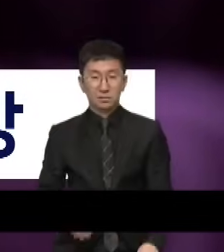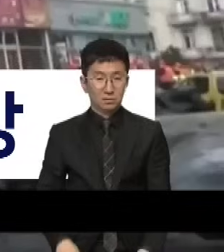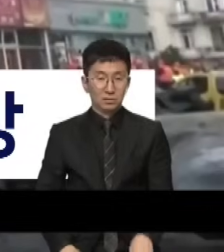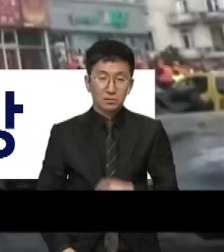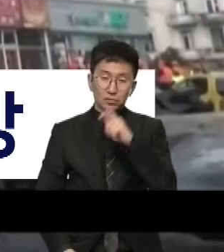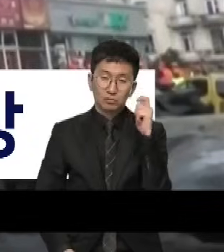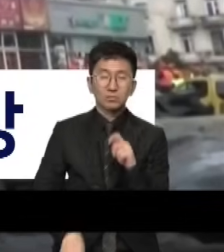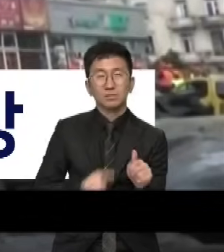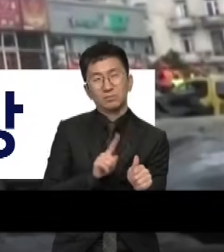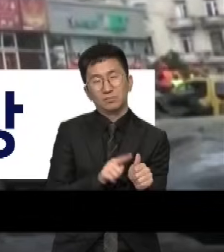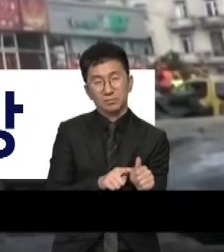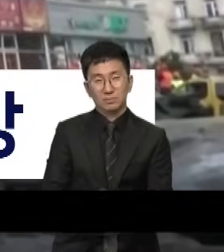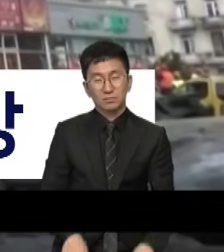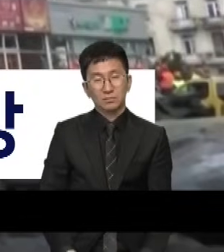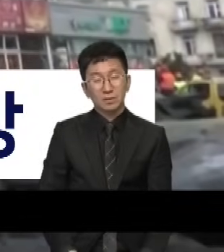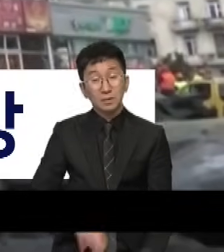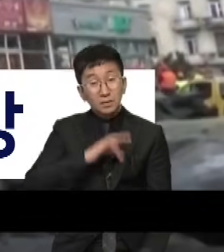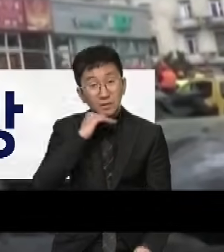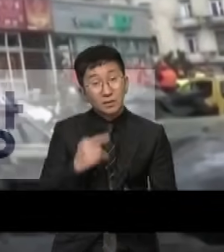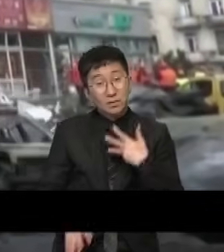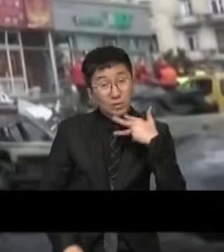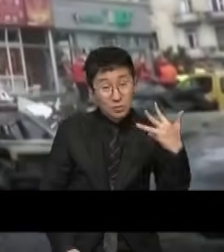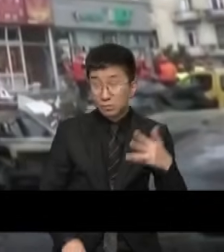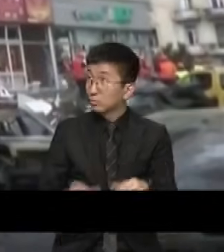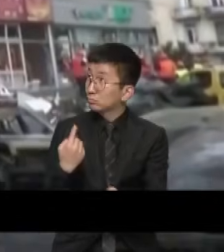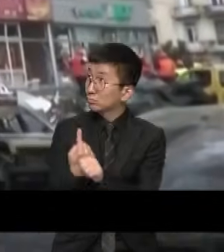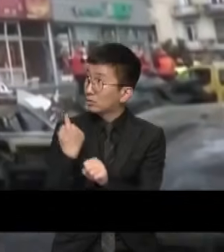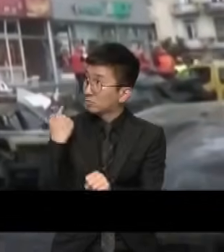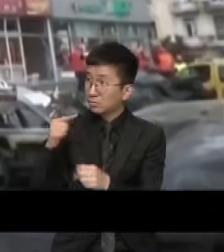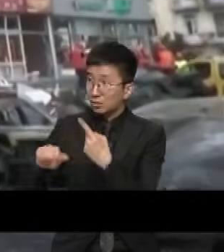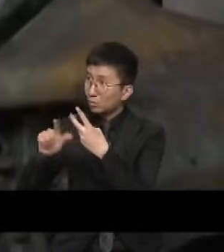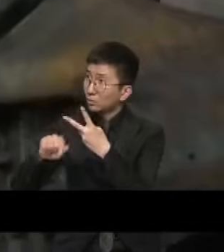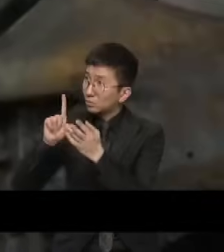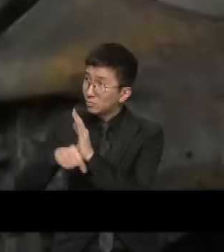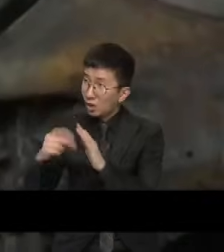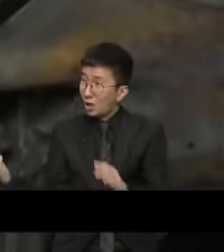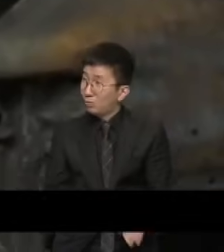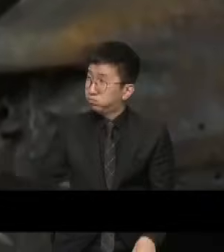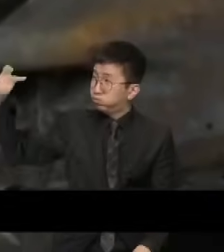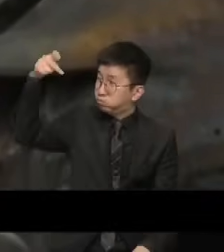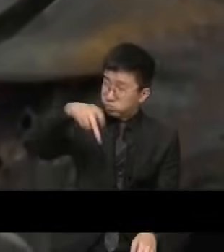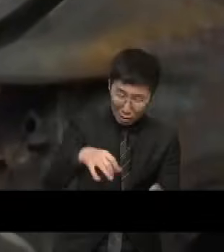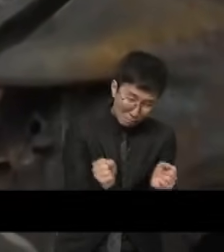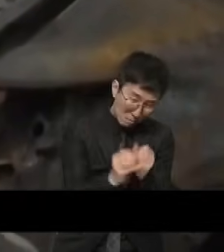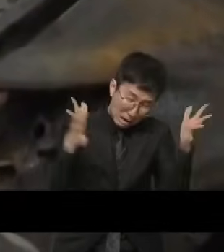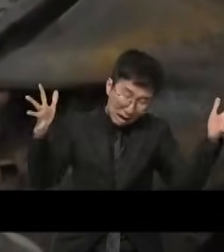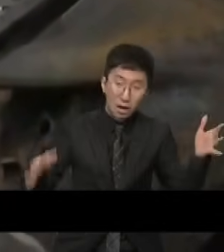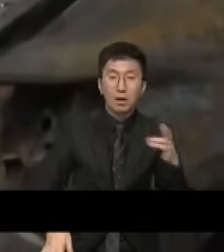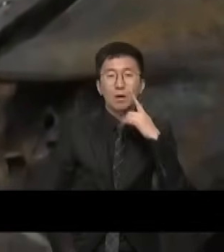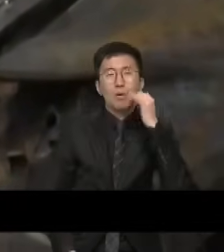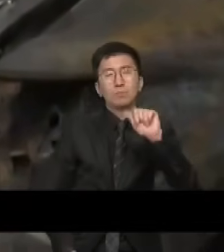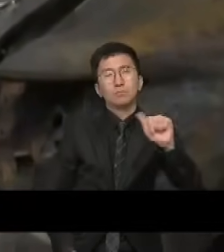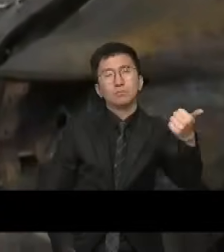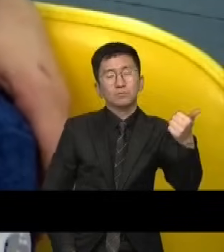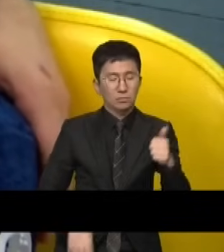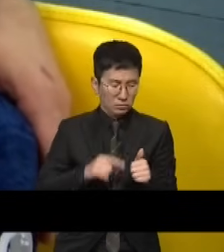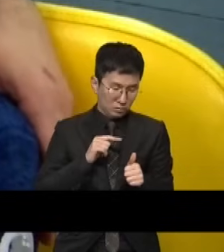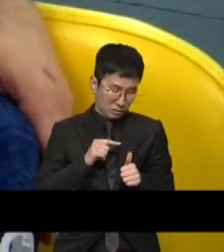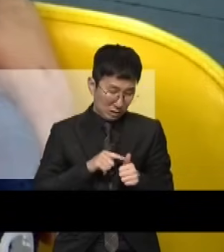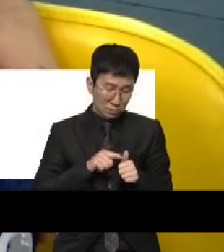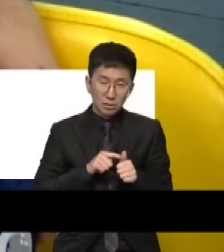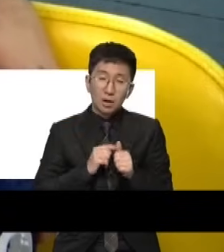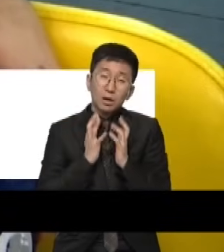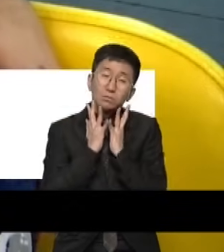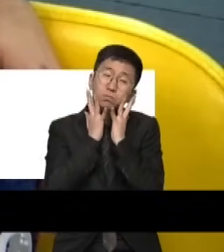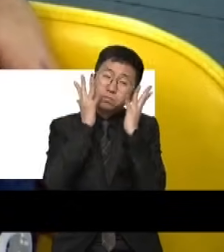로만입니다. 작년 초 러시아군의 미사일 공격에 로만의 엄마는 숨지고 로만도 크게 다쳤습니다.